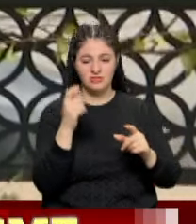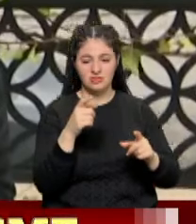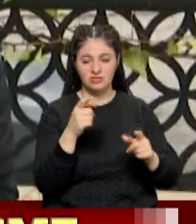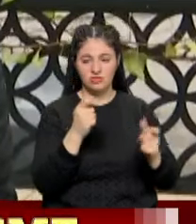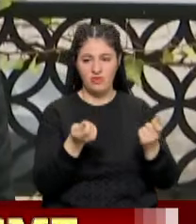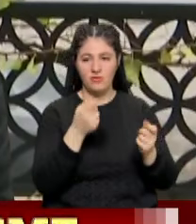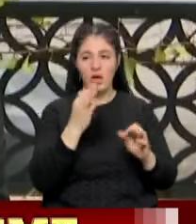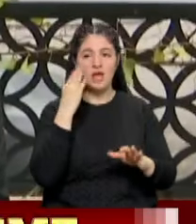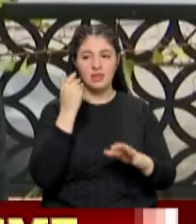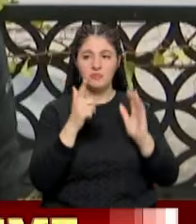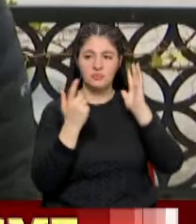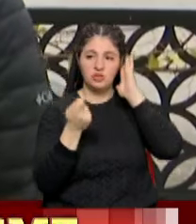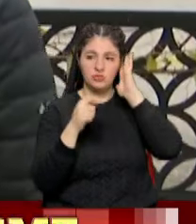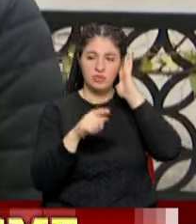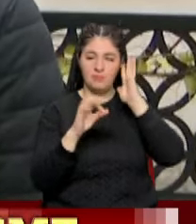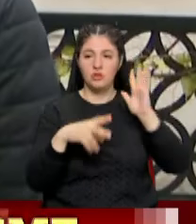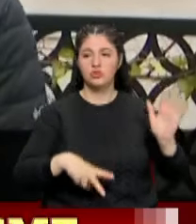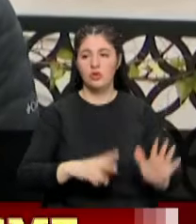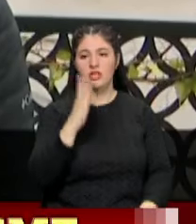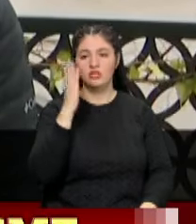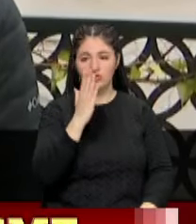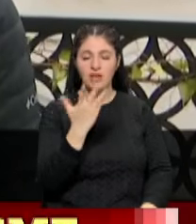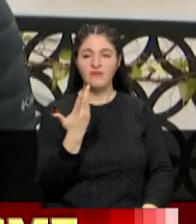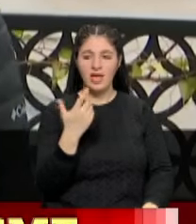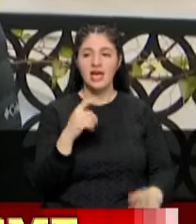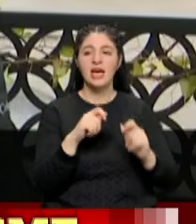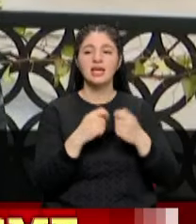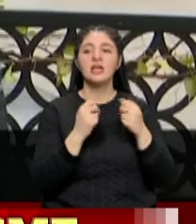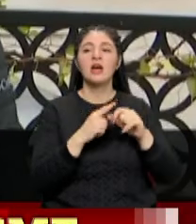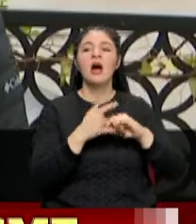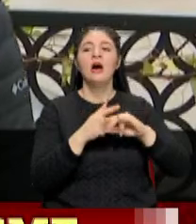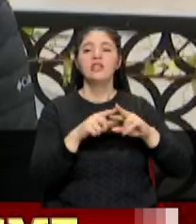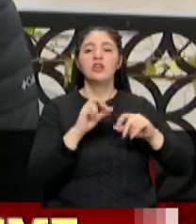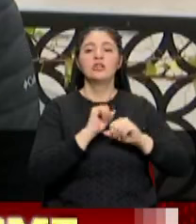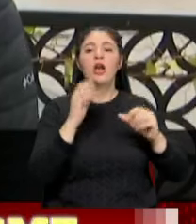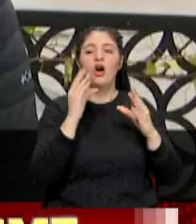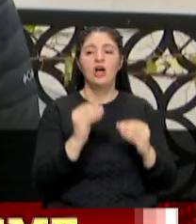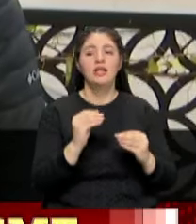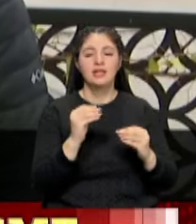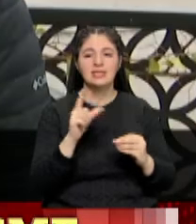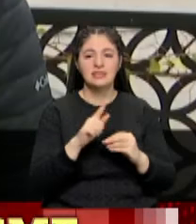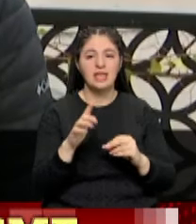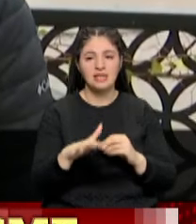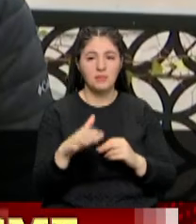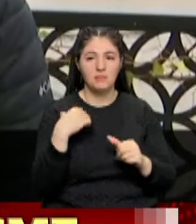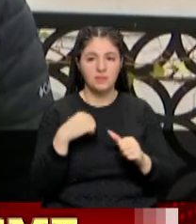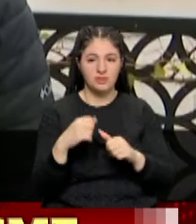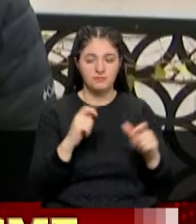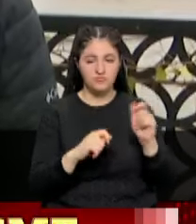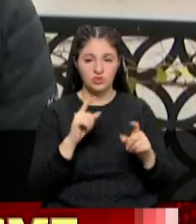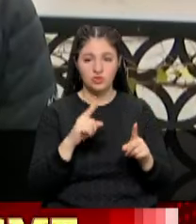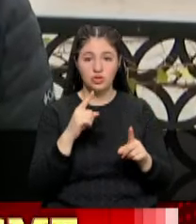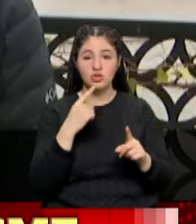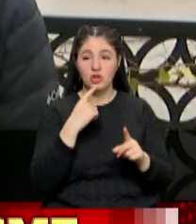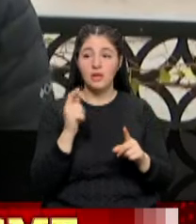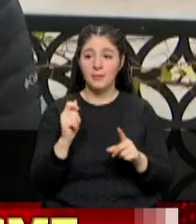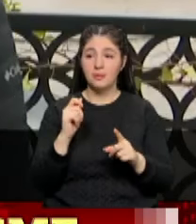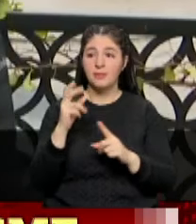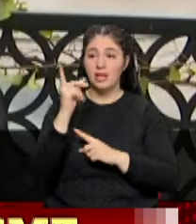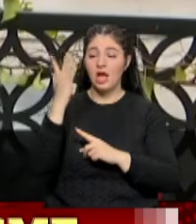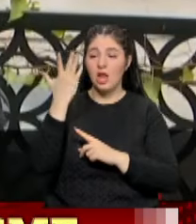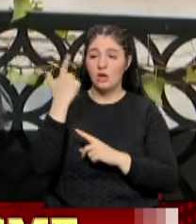bir iş, anlamlı bir iş. Şimdi buradan hemen yola çıkılacak ve Kırıkhan'da o zarar gören lisenin temeli yeniden atılacak. Ve şunu da altını çizelim